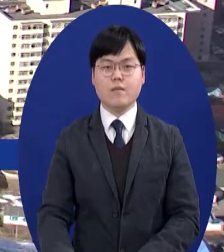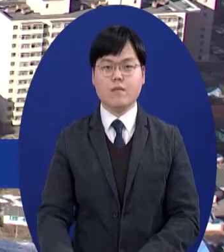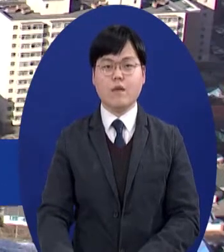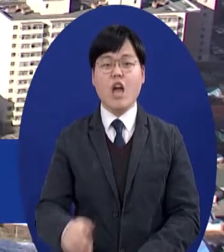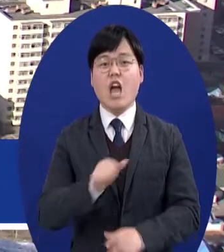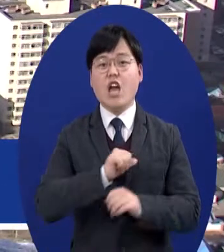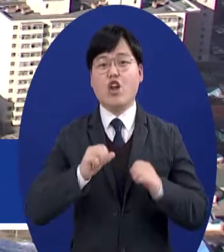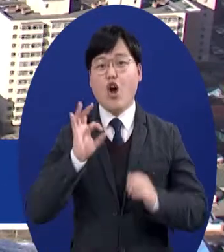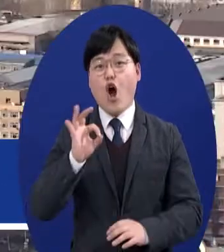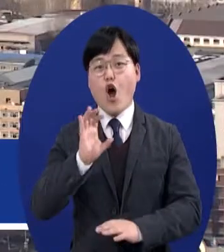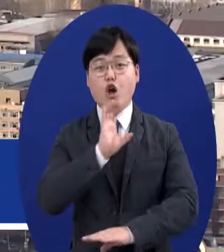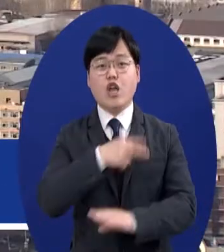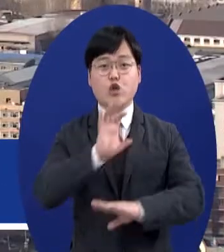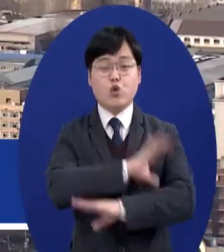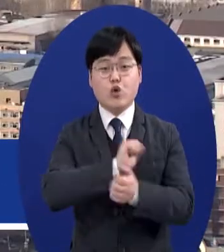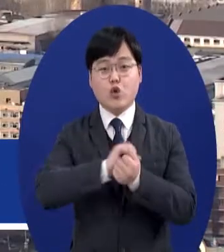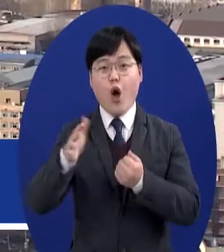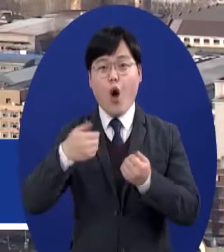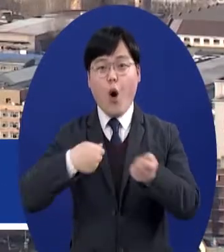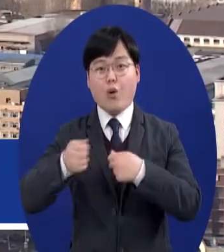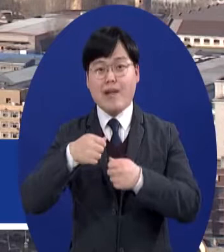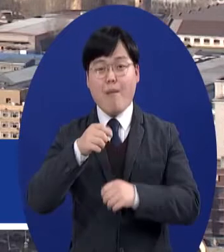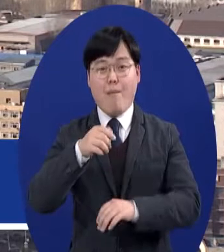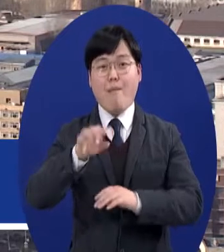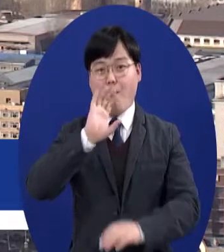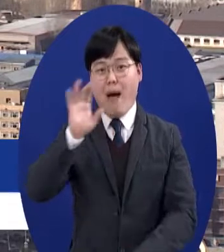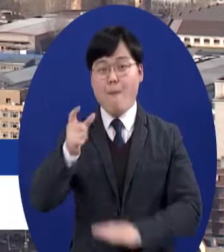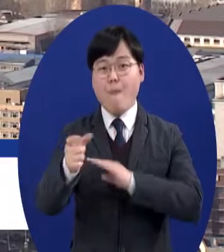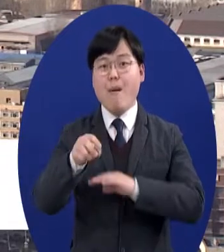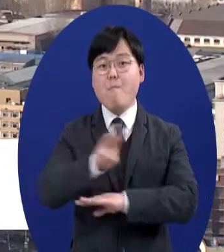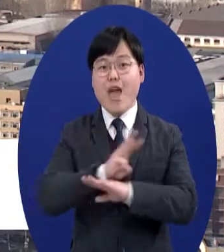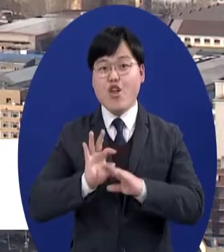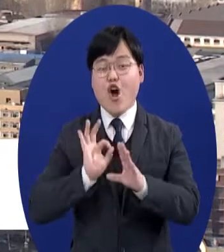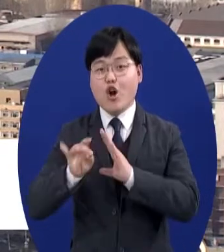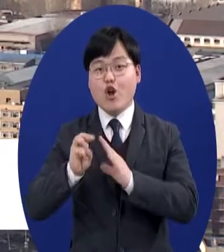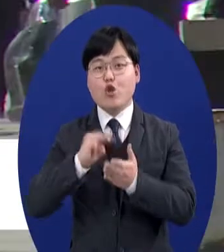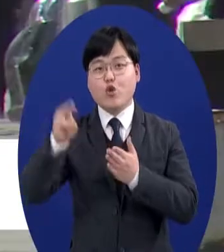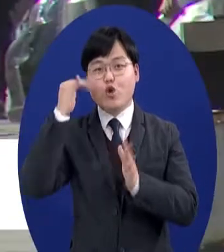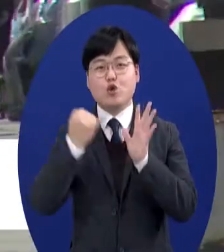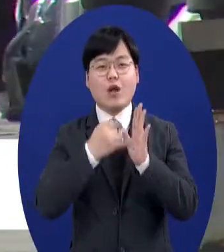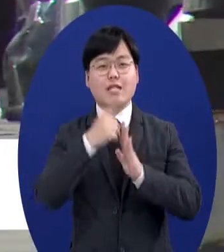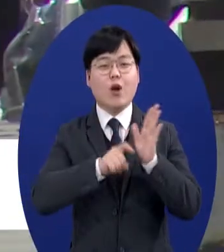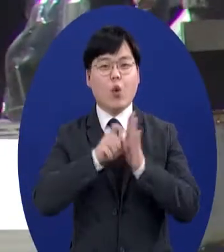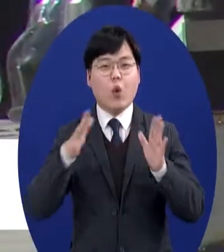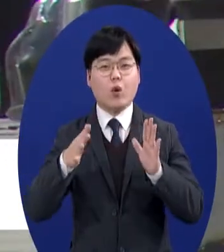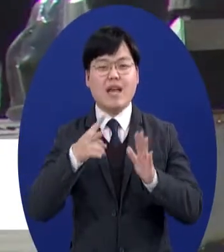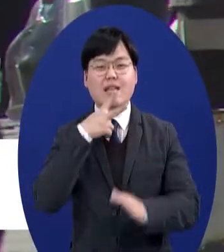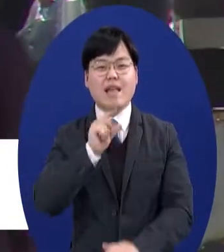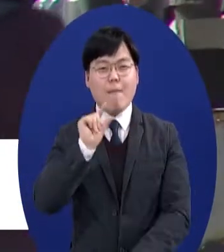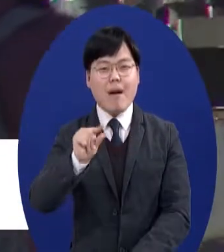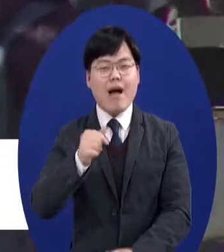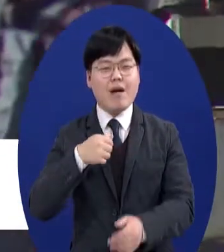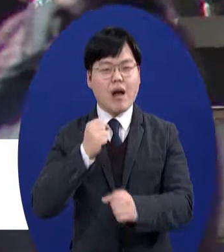Иргэн аа сургуулаа төгсөөд худалдааны байгууллагад менежерээр ажилд оржээ. Түүнийг ажилд ороход туршилтын журмаар 6 сар гарын хугацаанд хагас цалинтай ажилуулсан